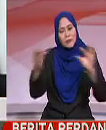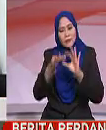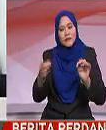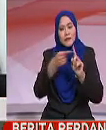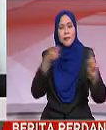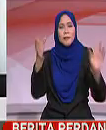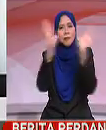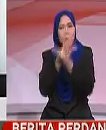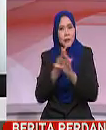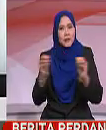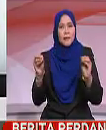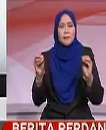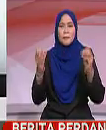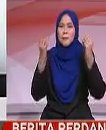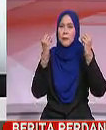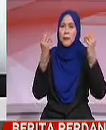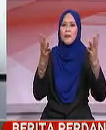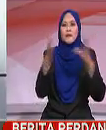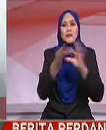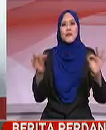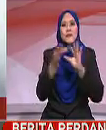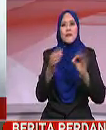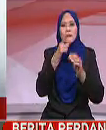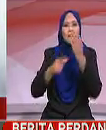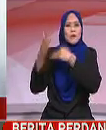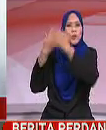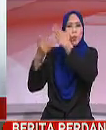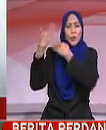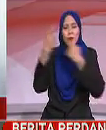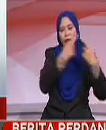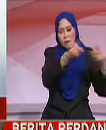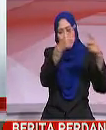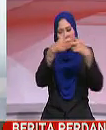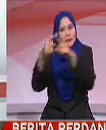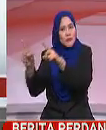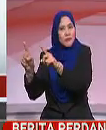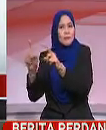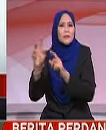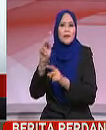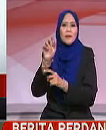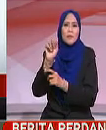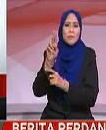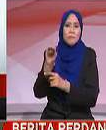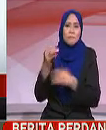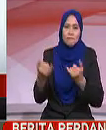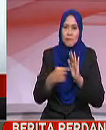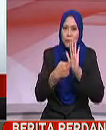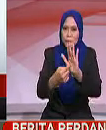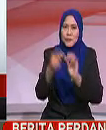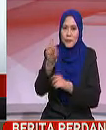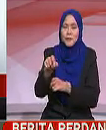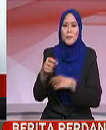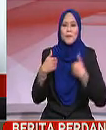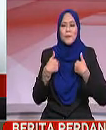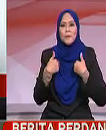Sarawak yang di mana banyak cerita-cerita legend daripada pelbagai kaum yang kita kena ketengahkan yang potensinya memang